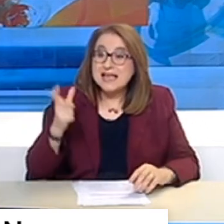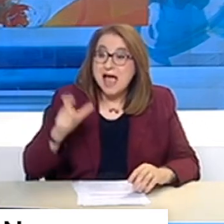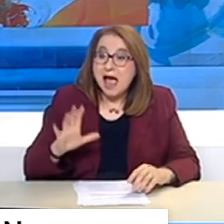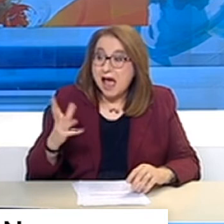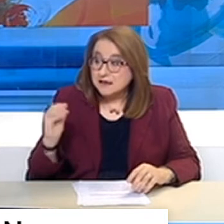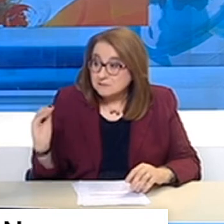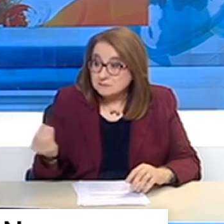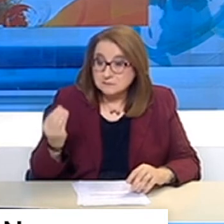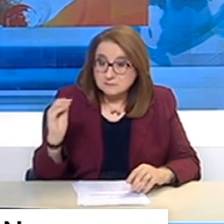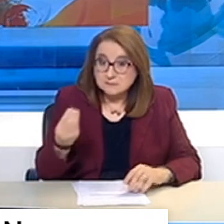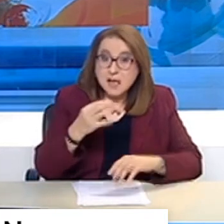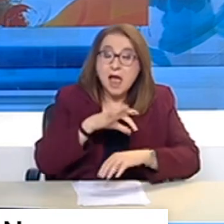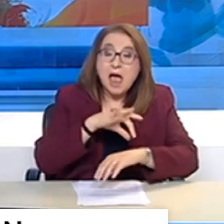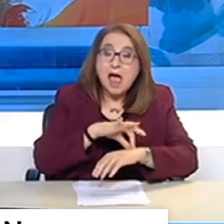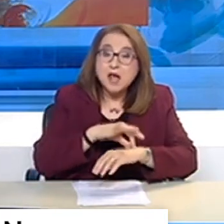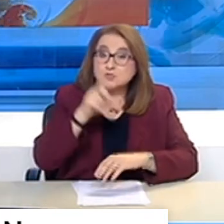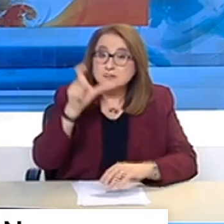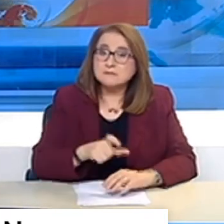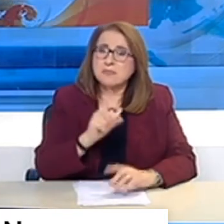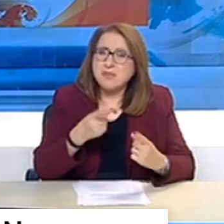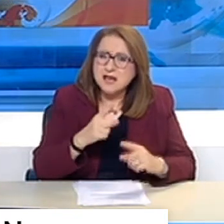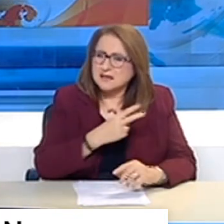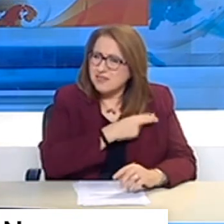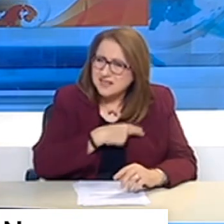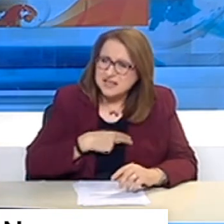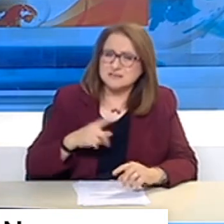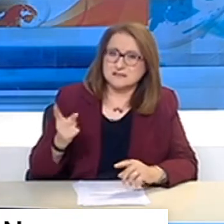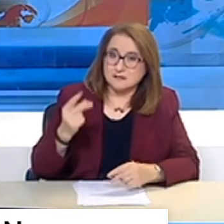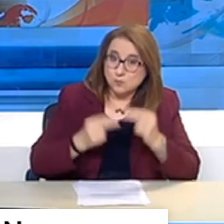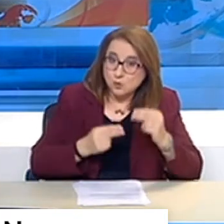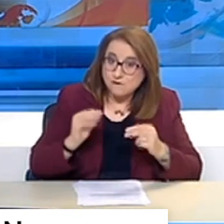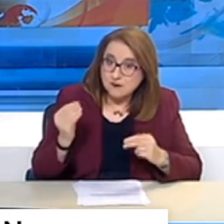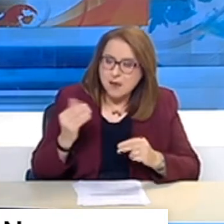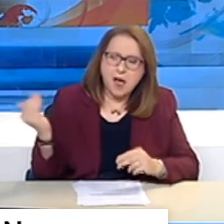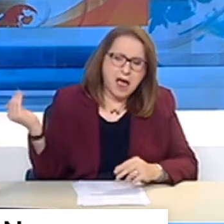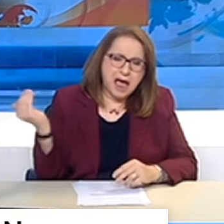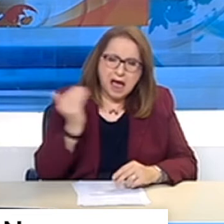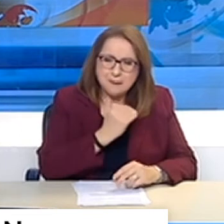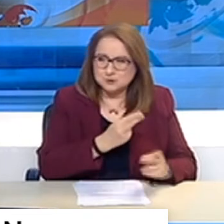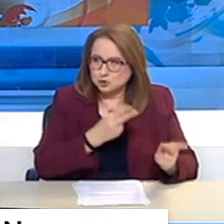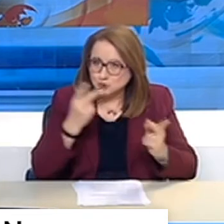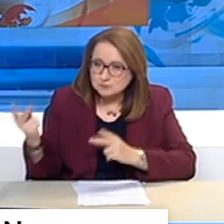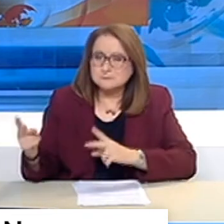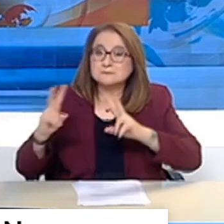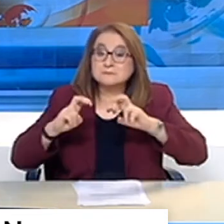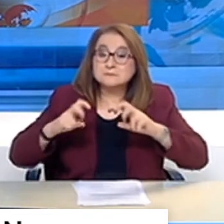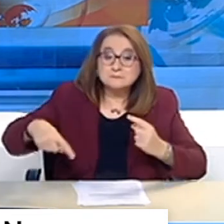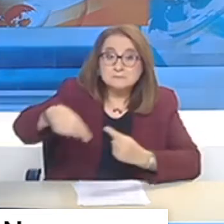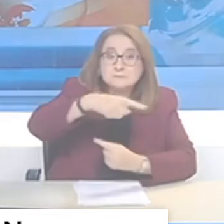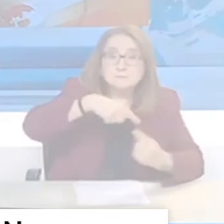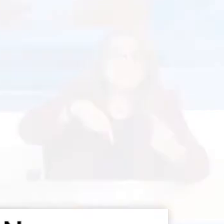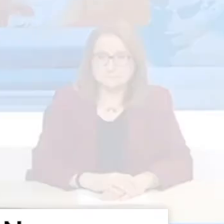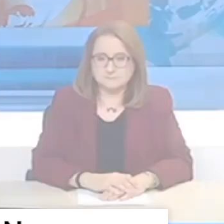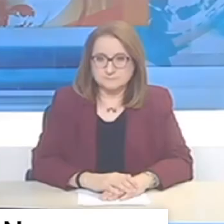μέλη της εκπαιδευτικής κοινότητας. Θα ακολουθείται η διαδικασία της ιχνηλάτησης με διαβαθμίσεις ανάλογα με το